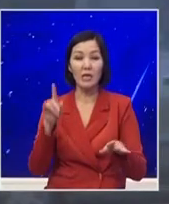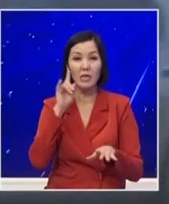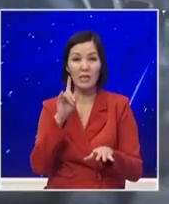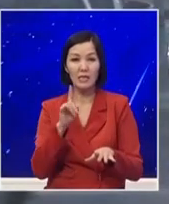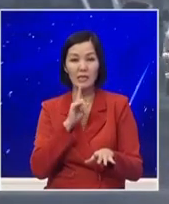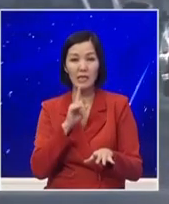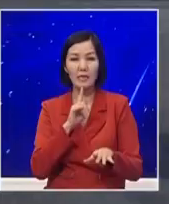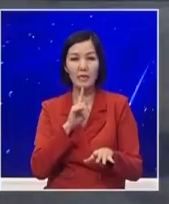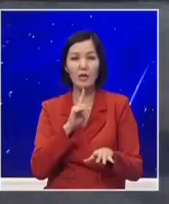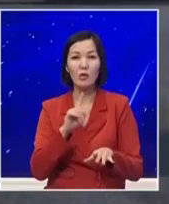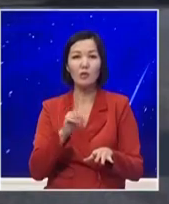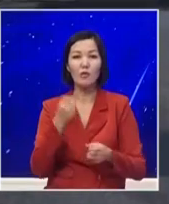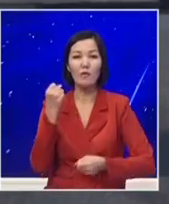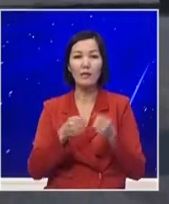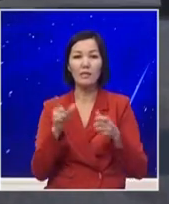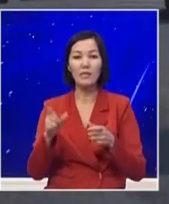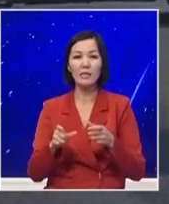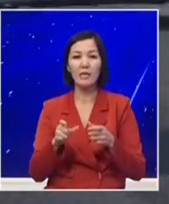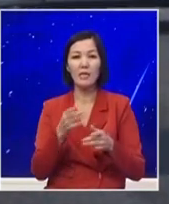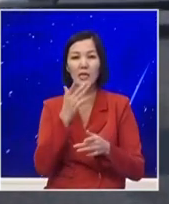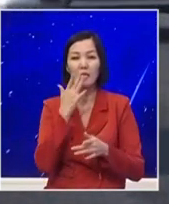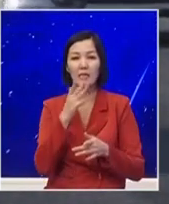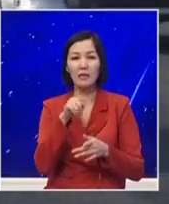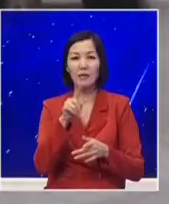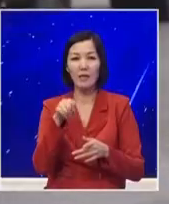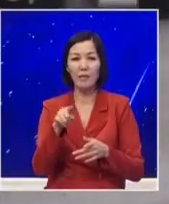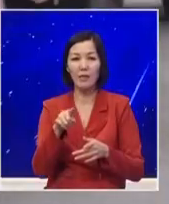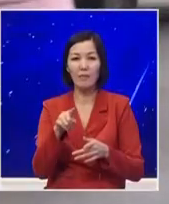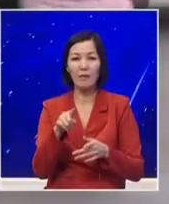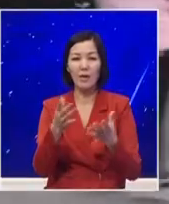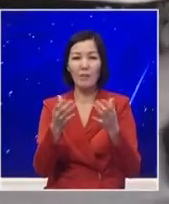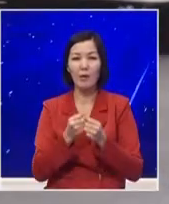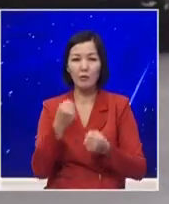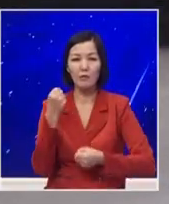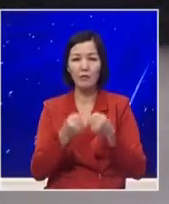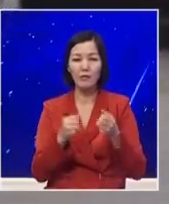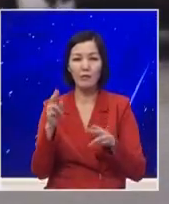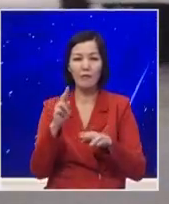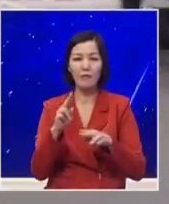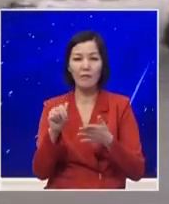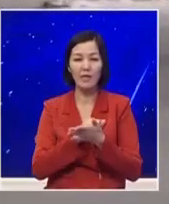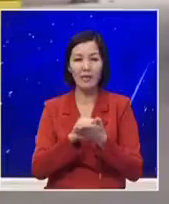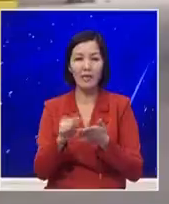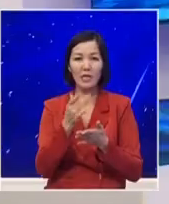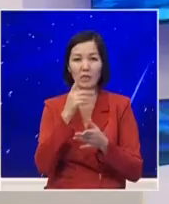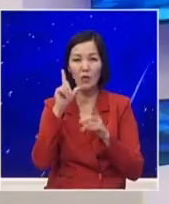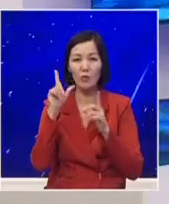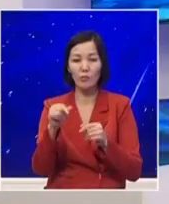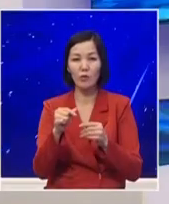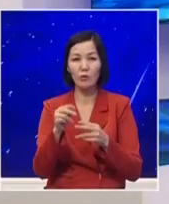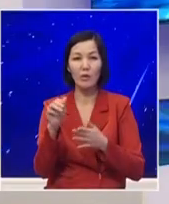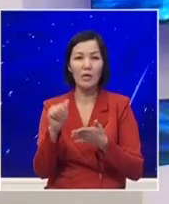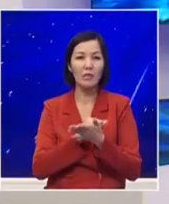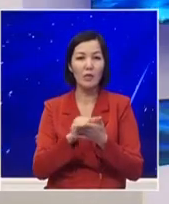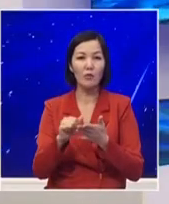Казахстана. Правда, отметим, что водители машин с иностранными номерами, либо получившие водительские удостоверения за рубежом, документы